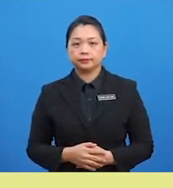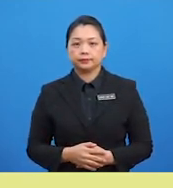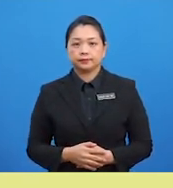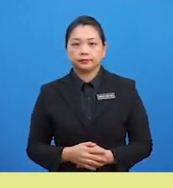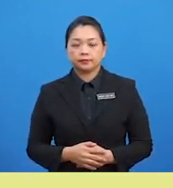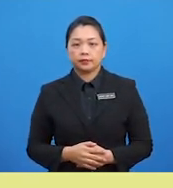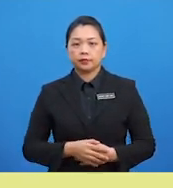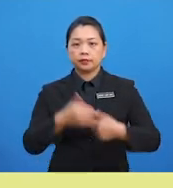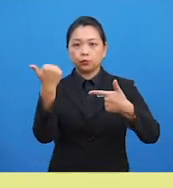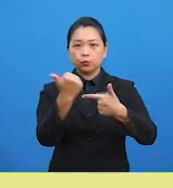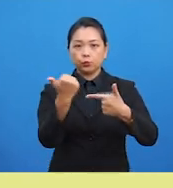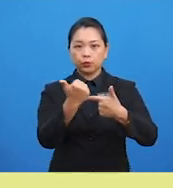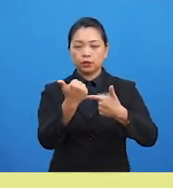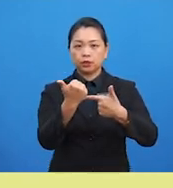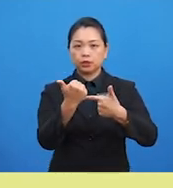Kedua,